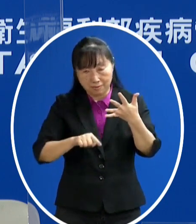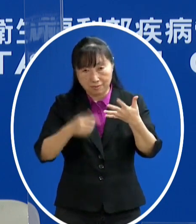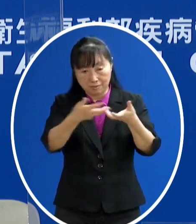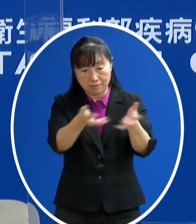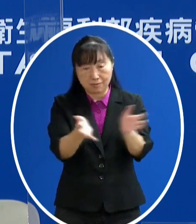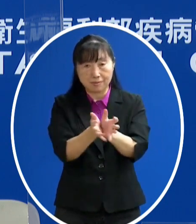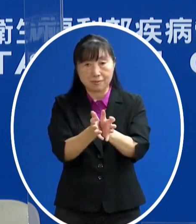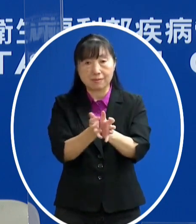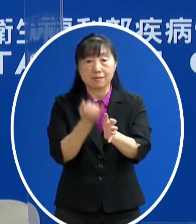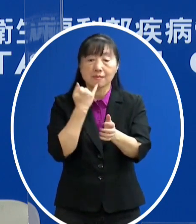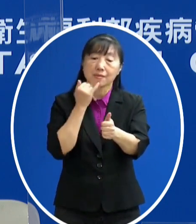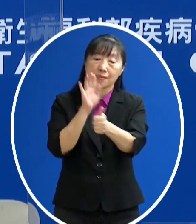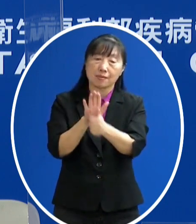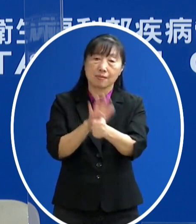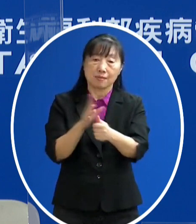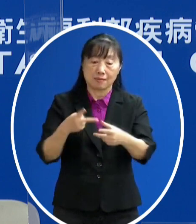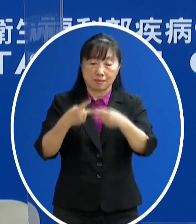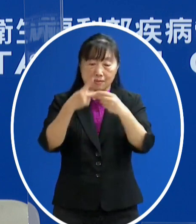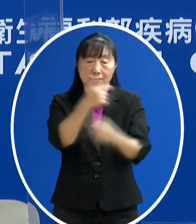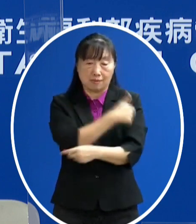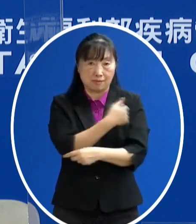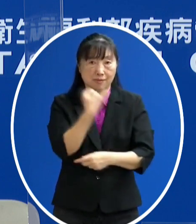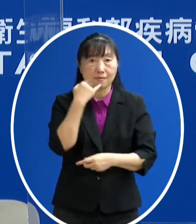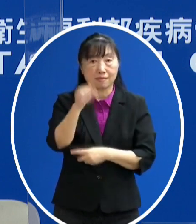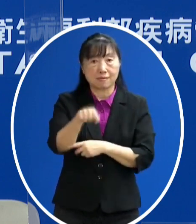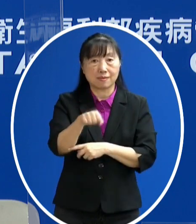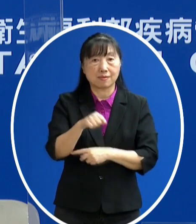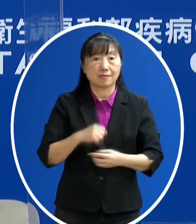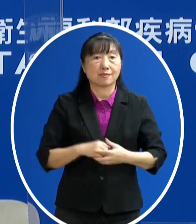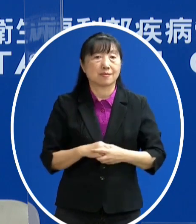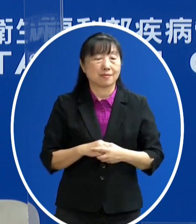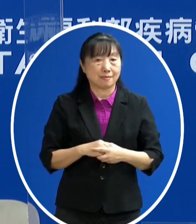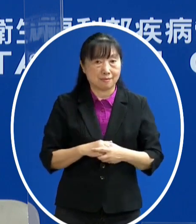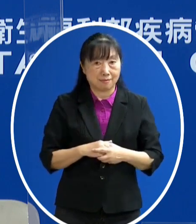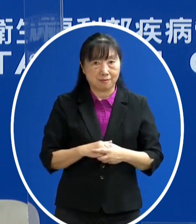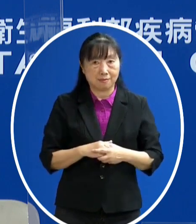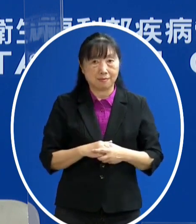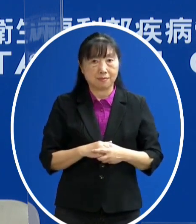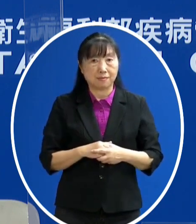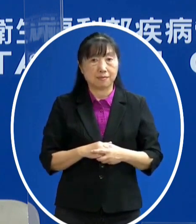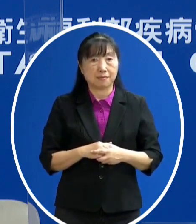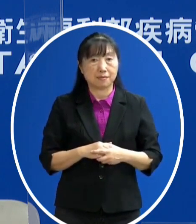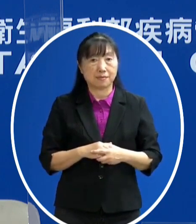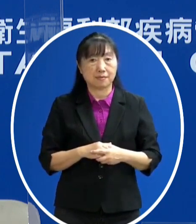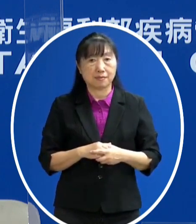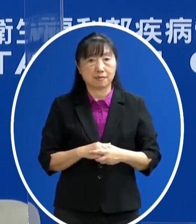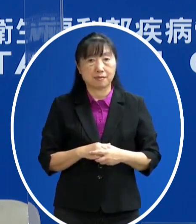以协助接种第二剂，所以这个部分也一并做说明。